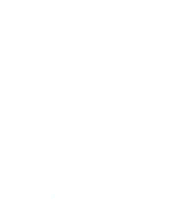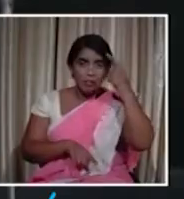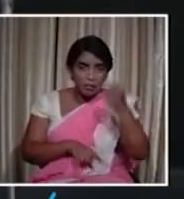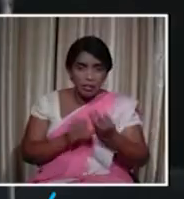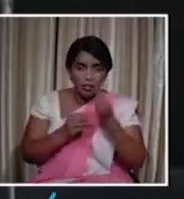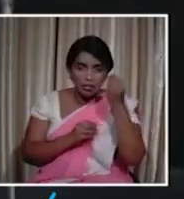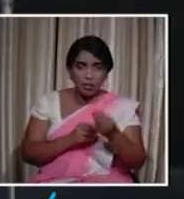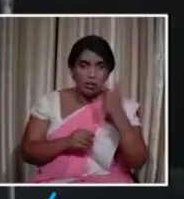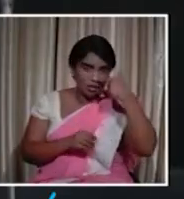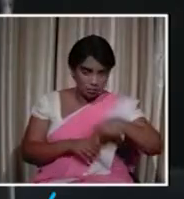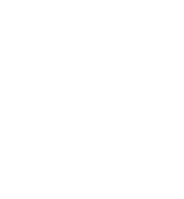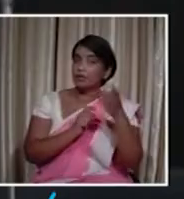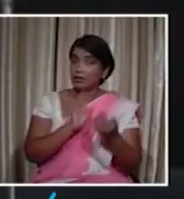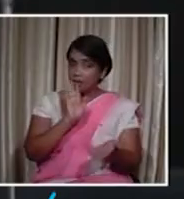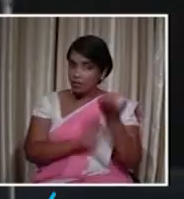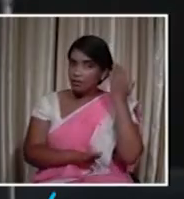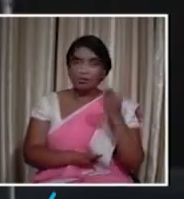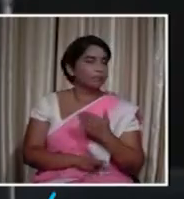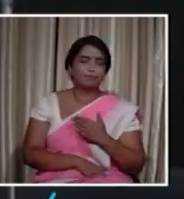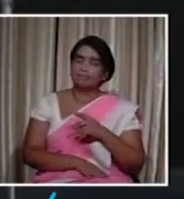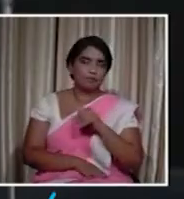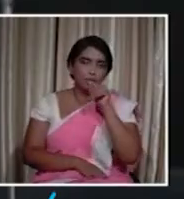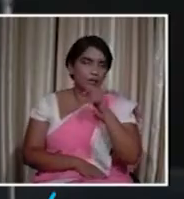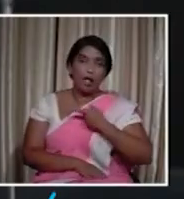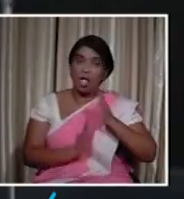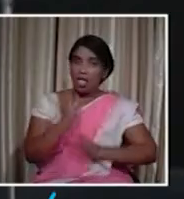මේ ඉන්ධන බිල ජනතා මත දාලාද? ඒකට කිසි